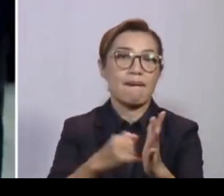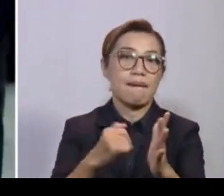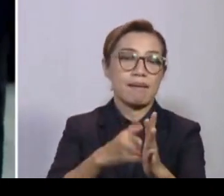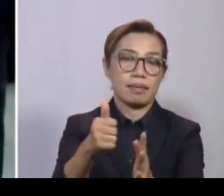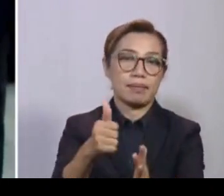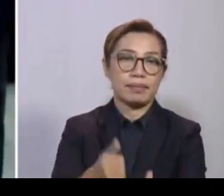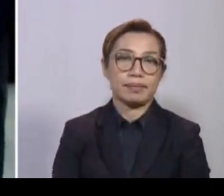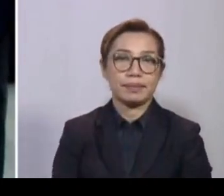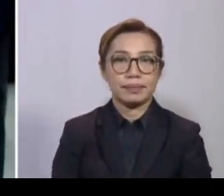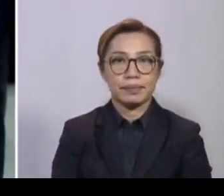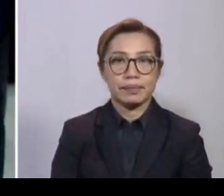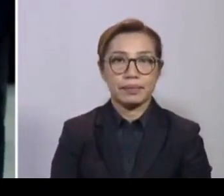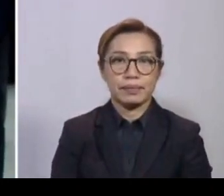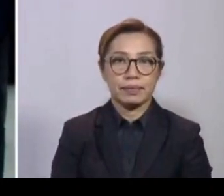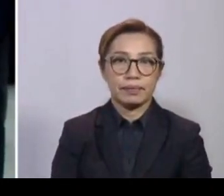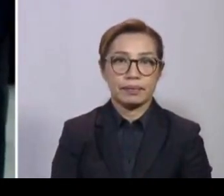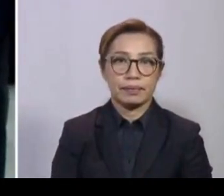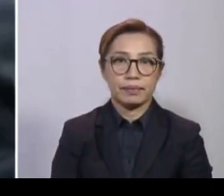ค่ะ